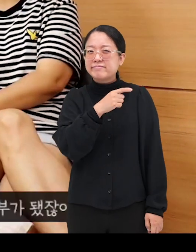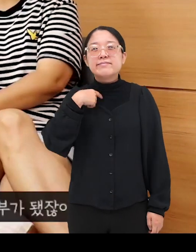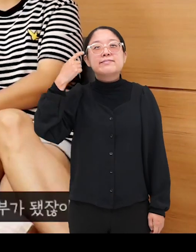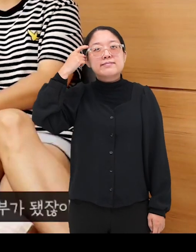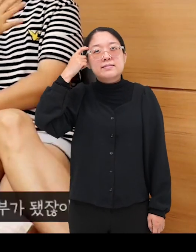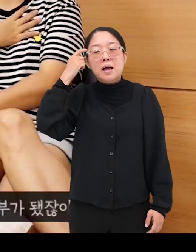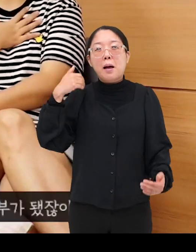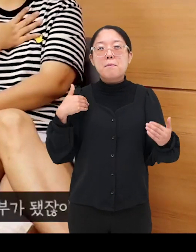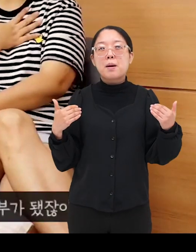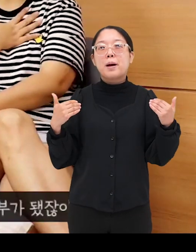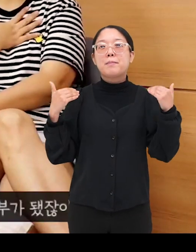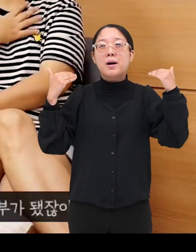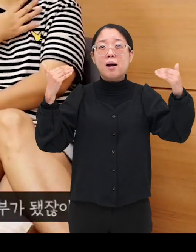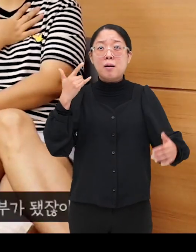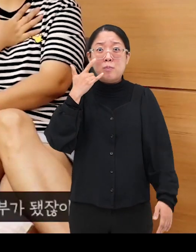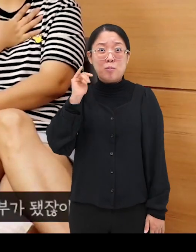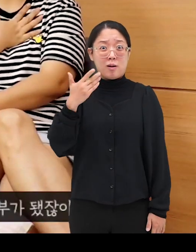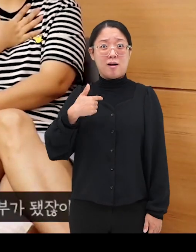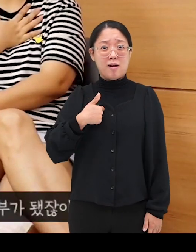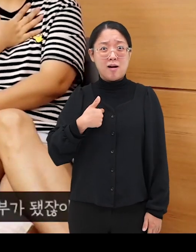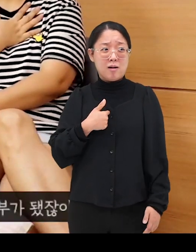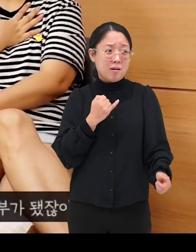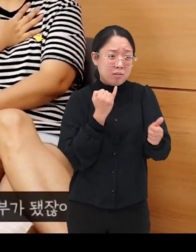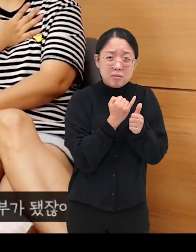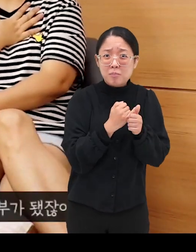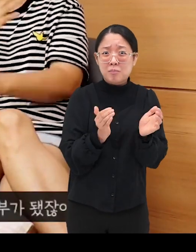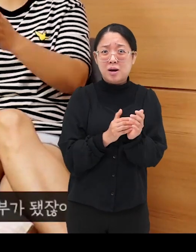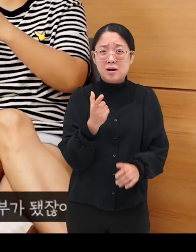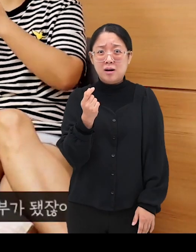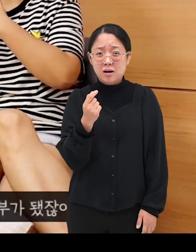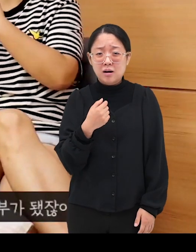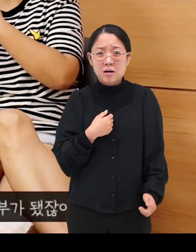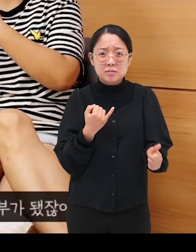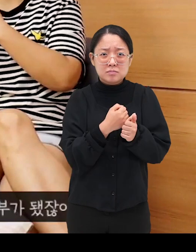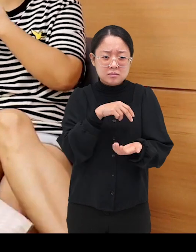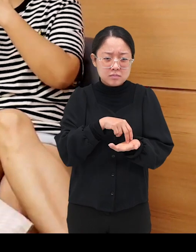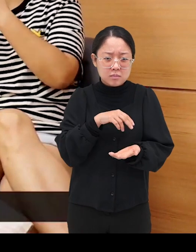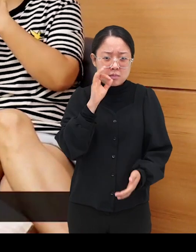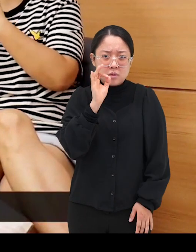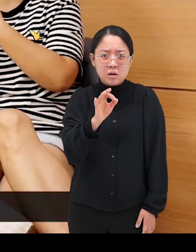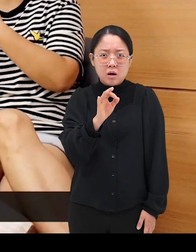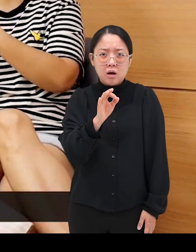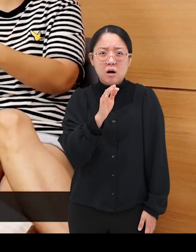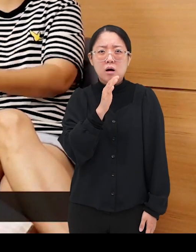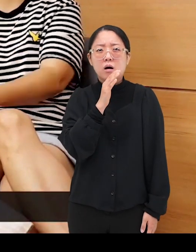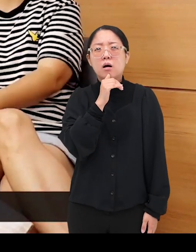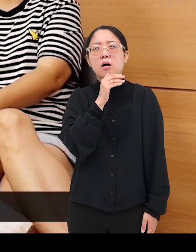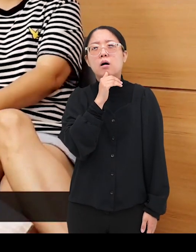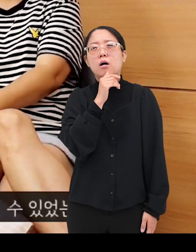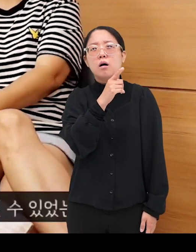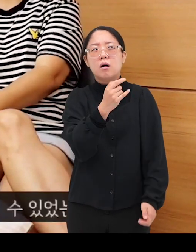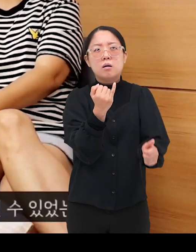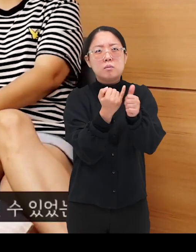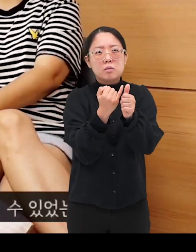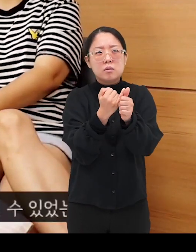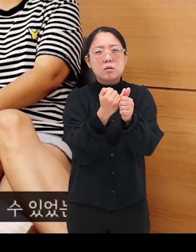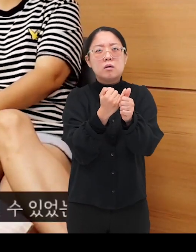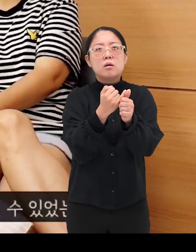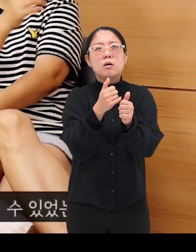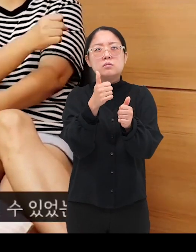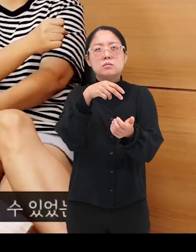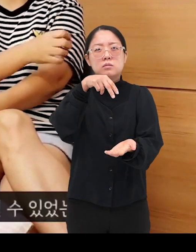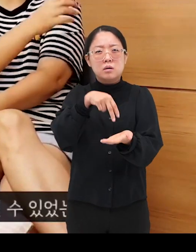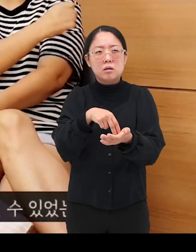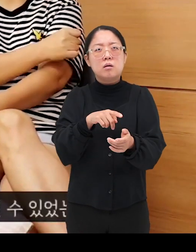이제 보니까 나도 이제 어른이 되고 부모가 되고 또 나도 이제 부부가 됐잖아요. 그러니까 부부의 입장도 돼보고 하니까 그때